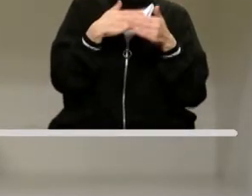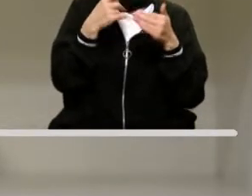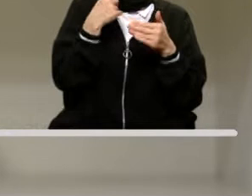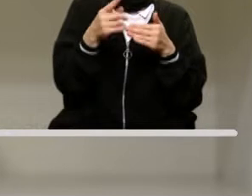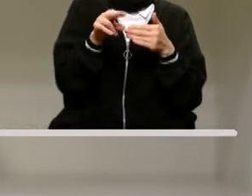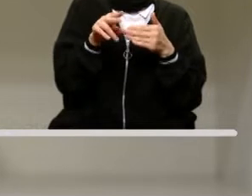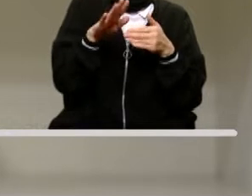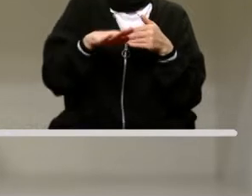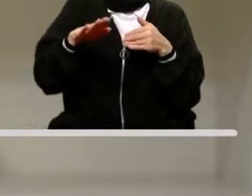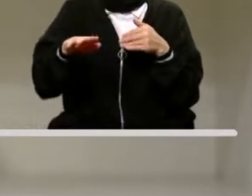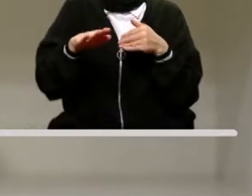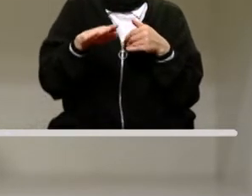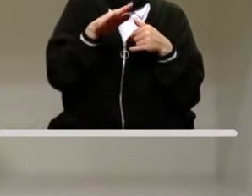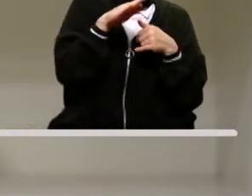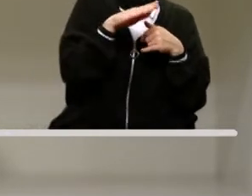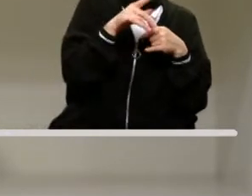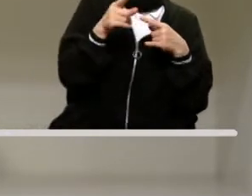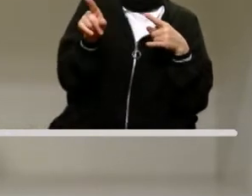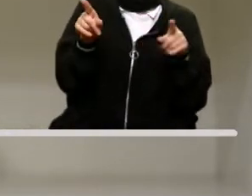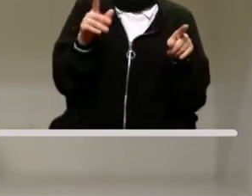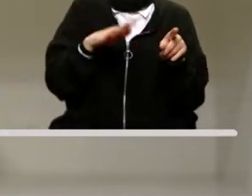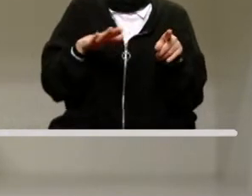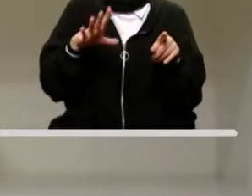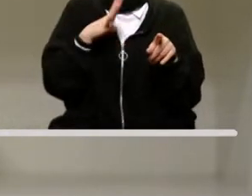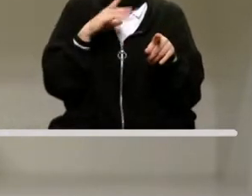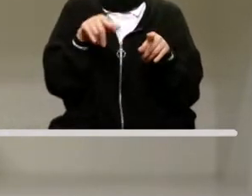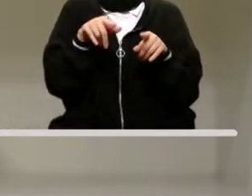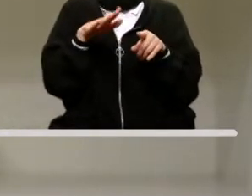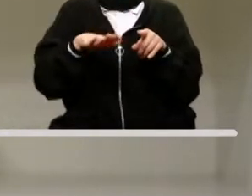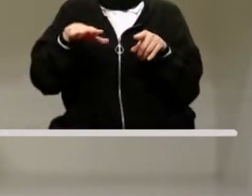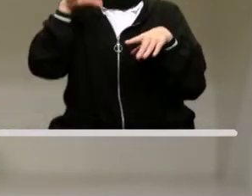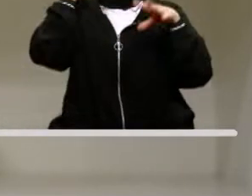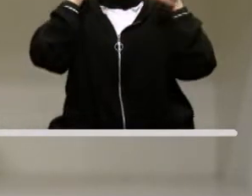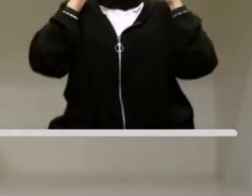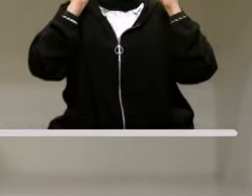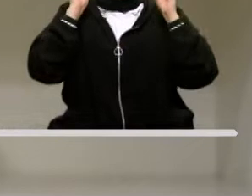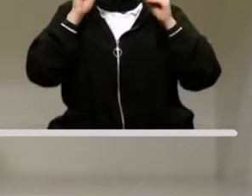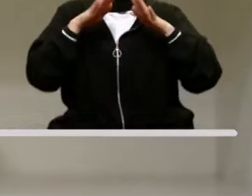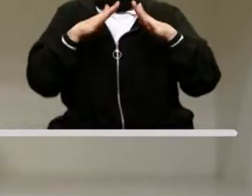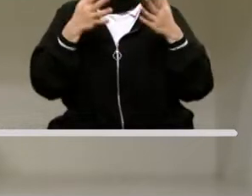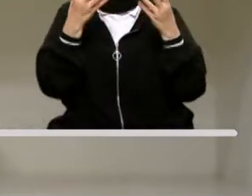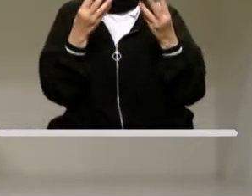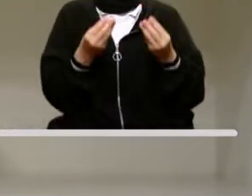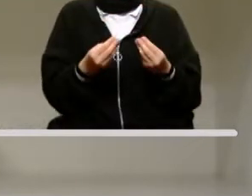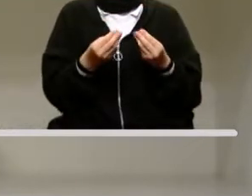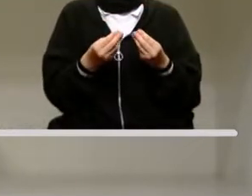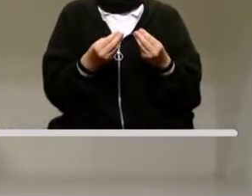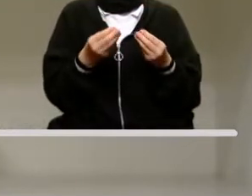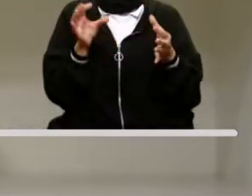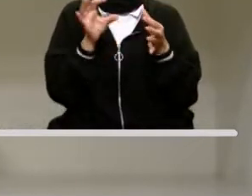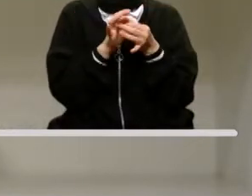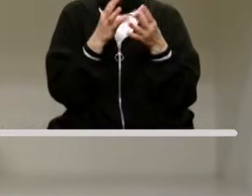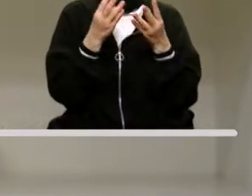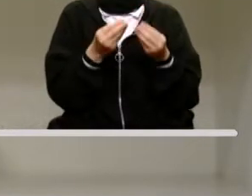hani çocuktan çocuğa değişebiliyor ama siz gerçi o hani çocuğun öğrenme tarzıyla işte hangi yönünün daha aktif olduğuyla da